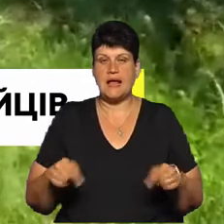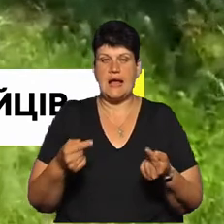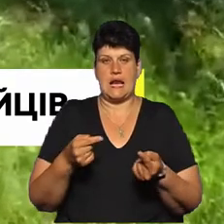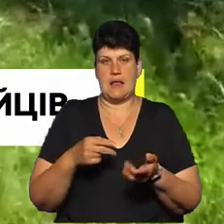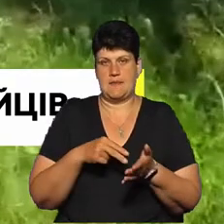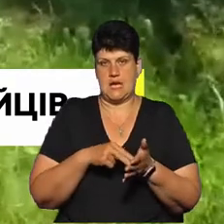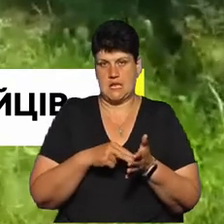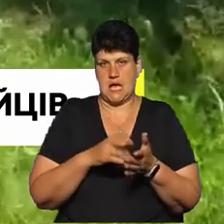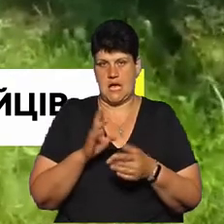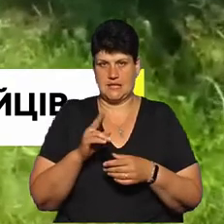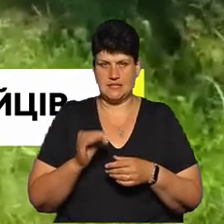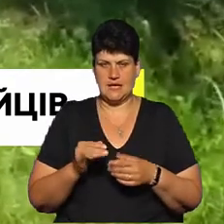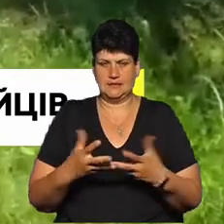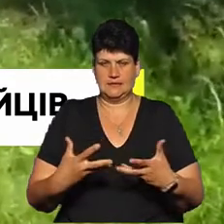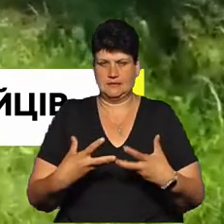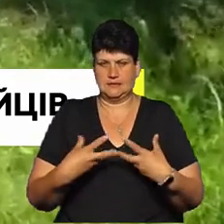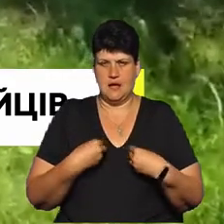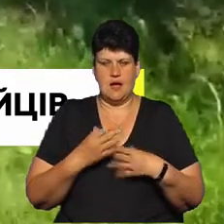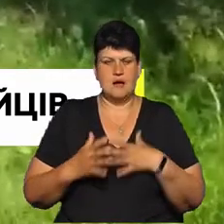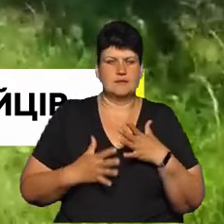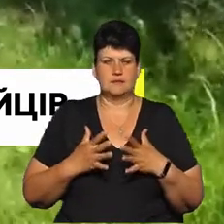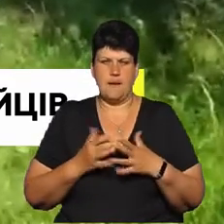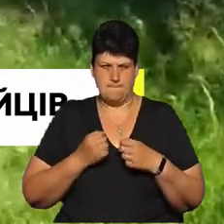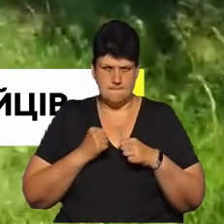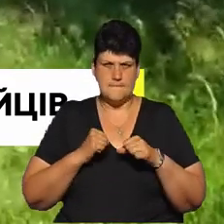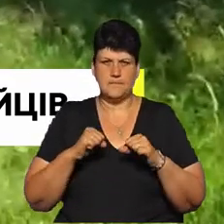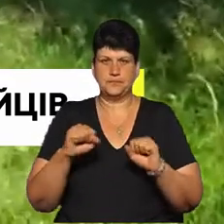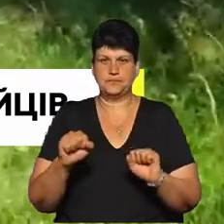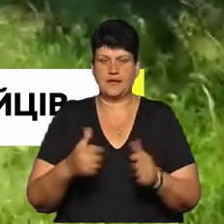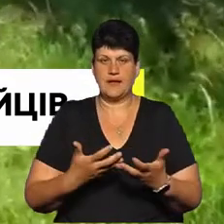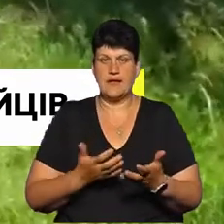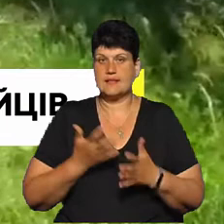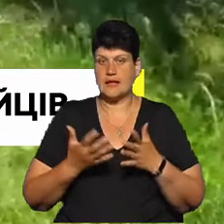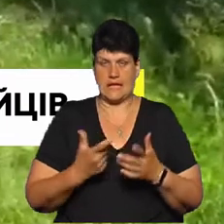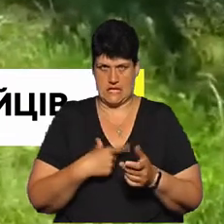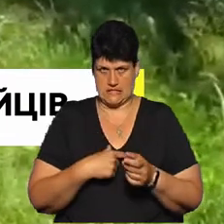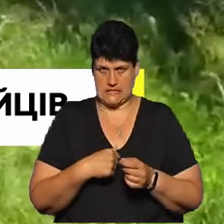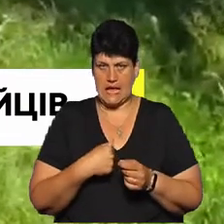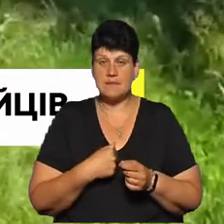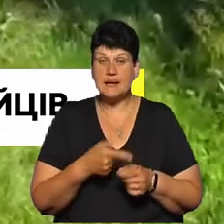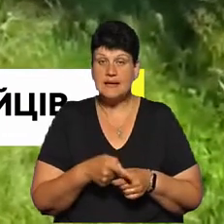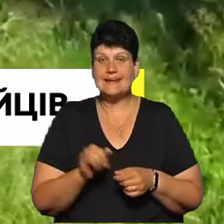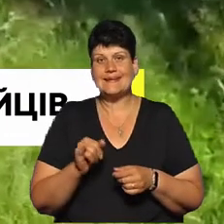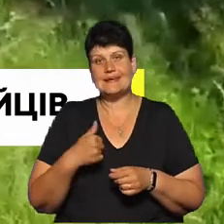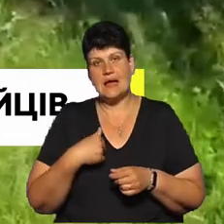цією енергією, переможною енергією для себе. І я думаю,